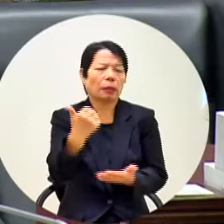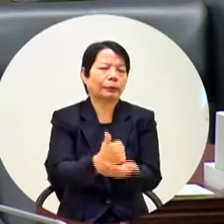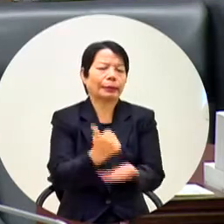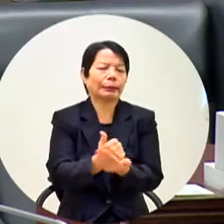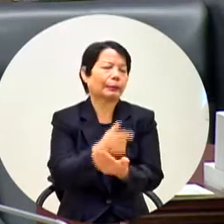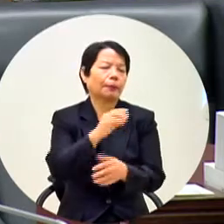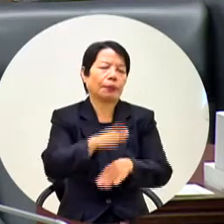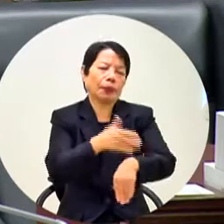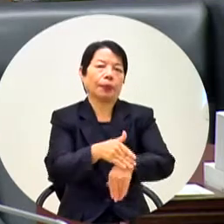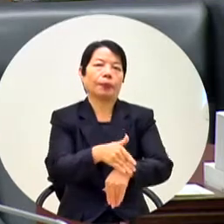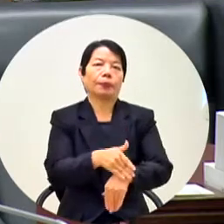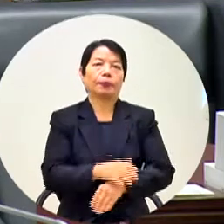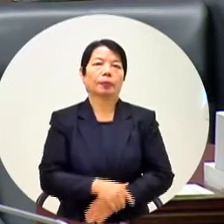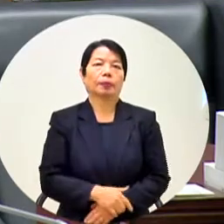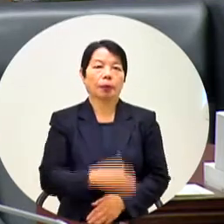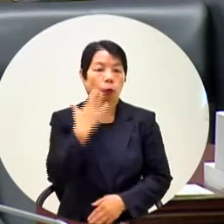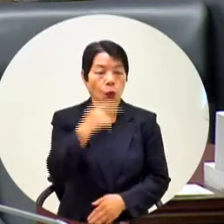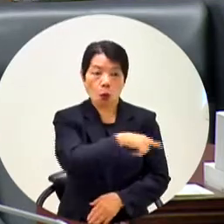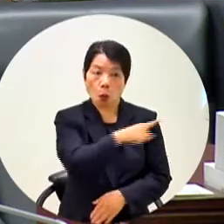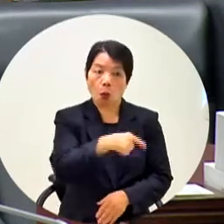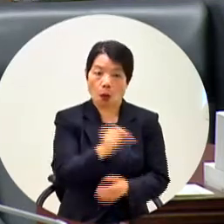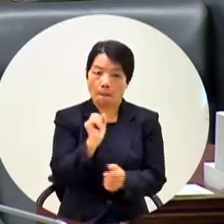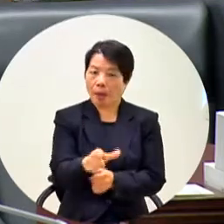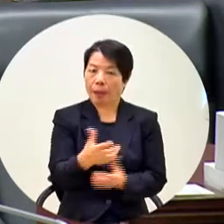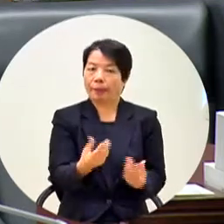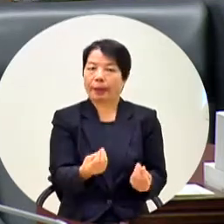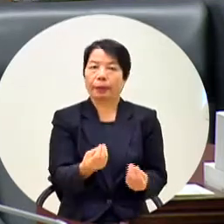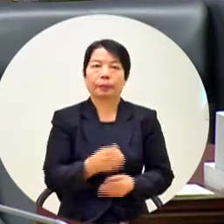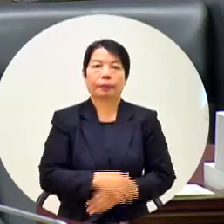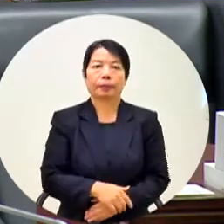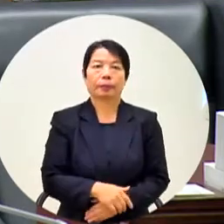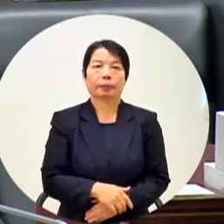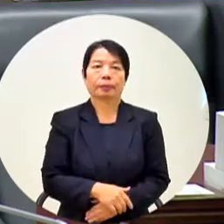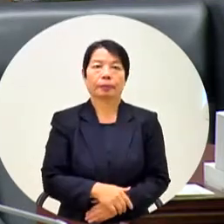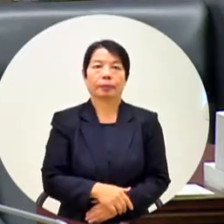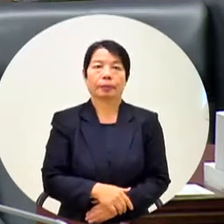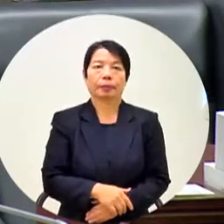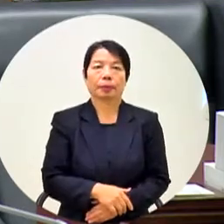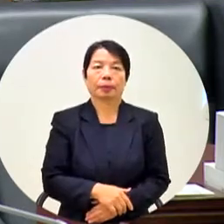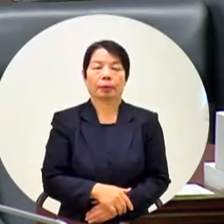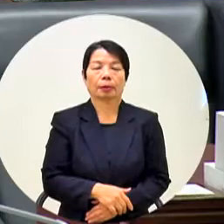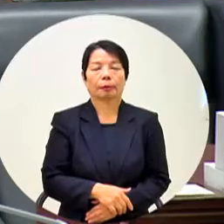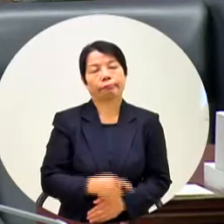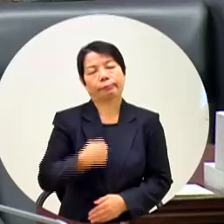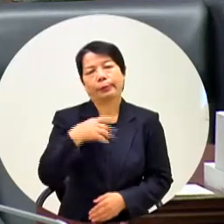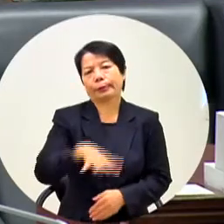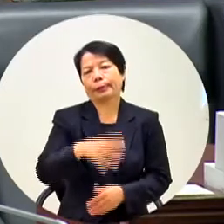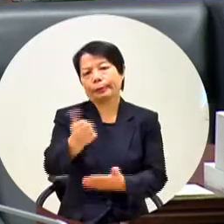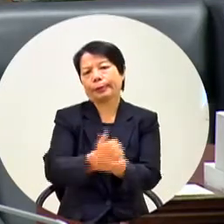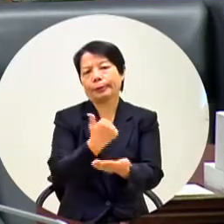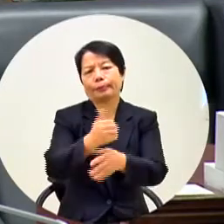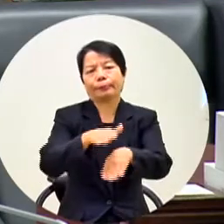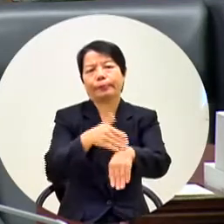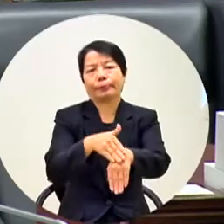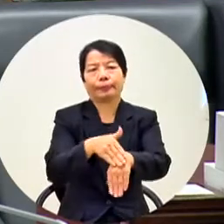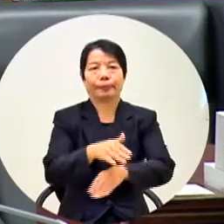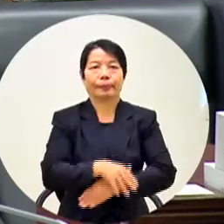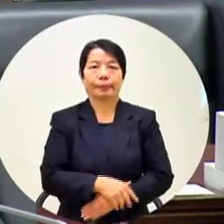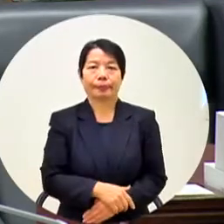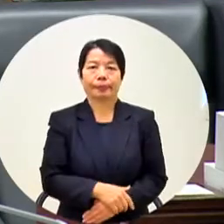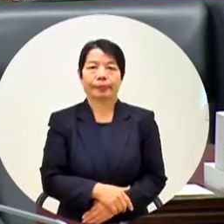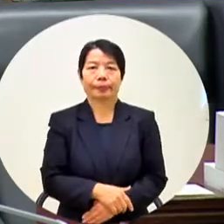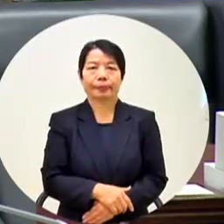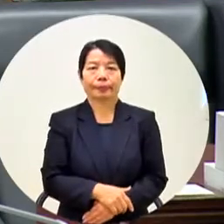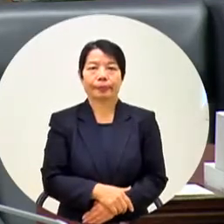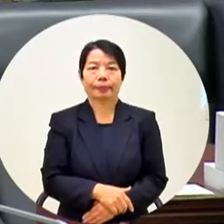所以大家嘛拢无吃，根本自然就无人会进口，所以这个部